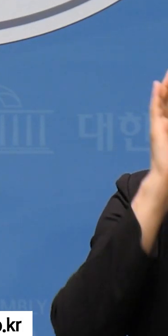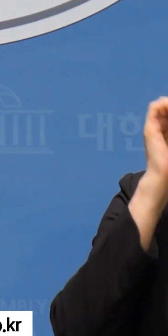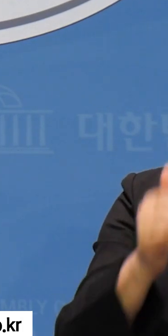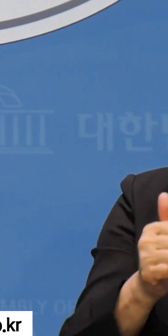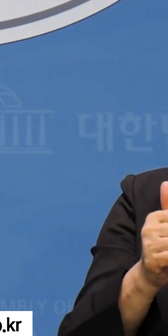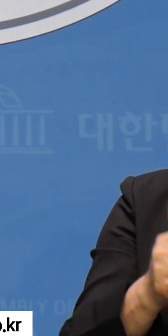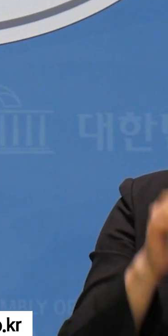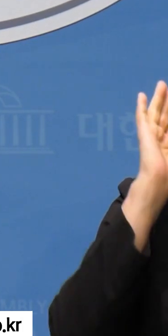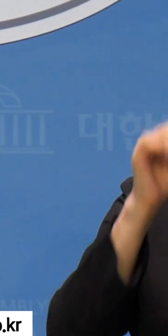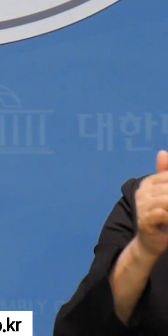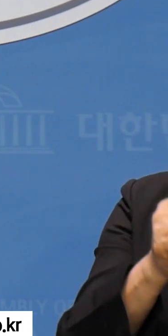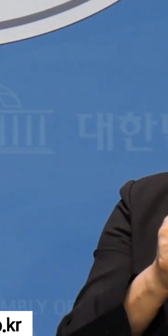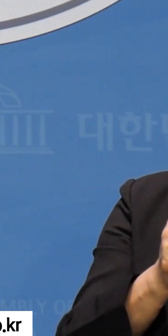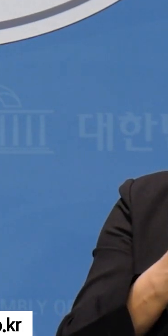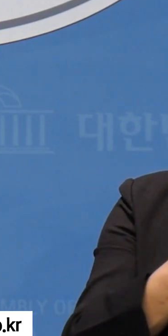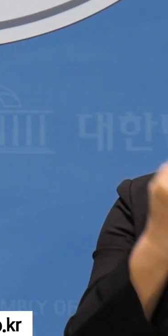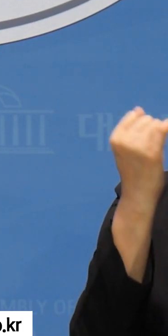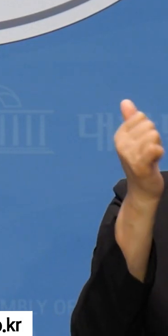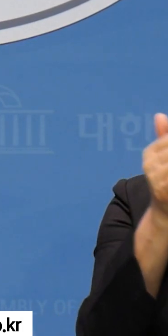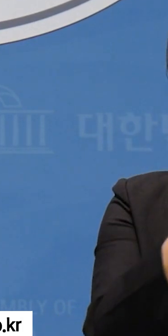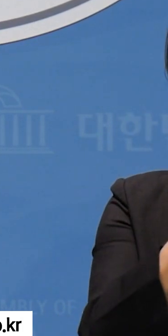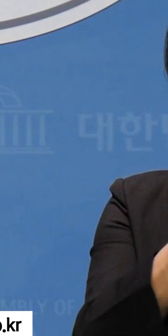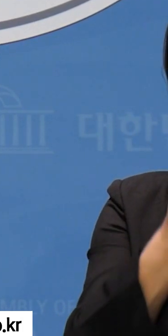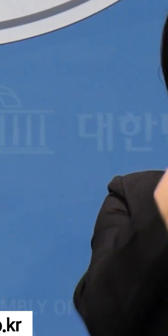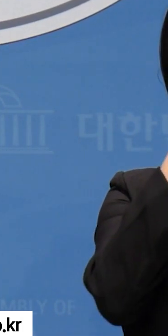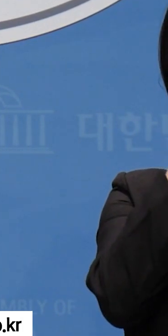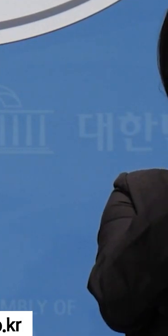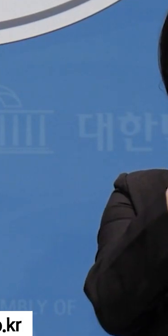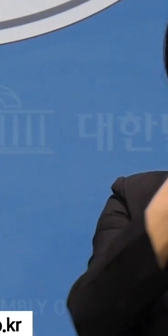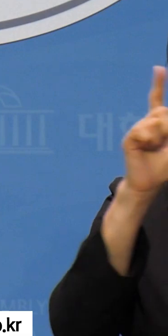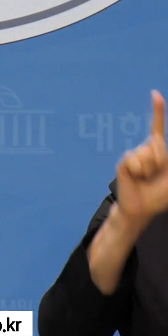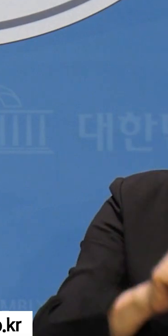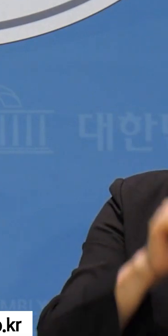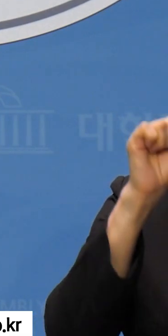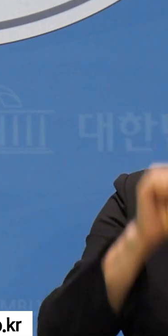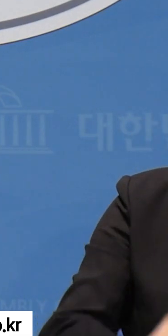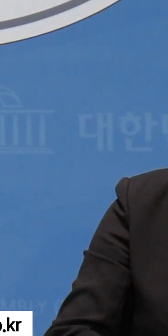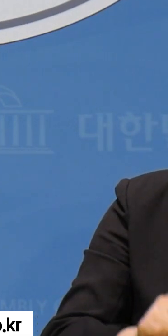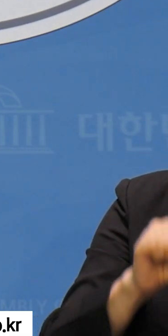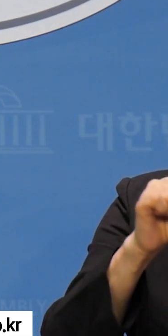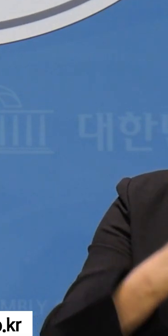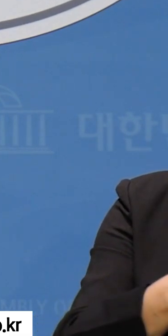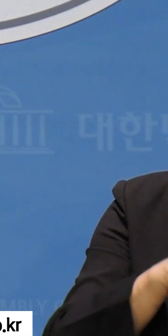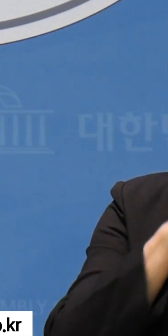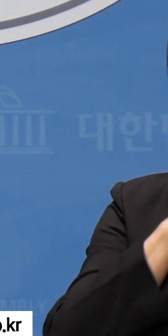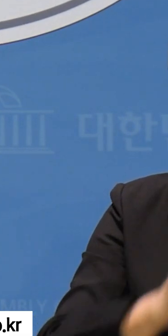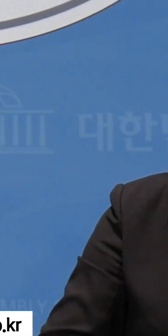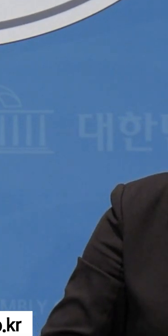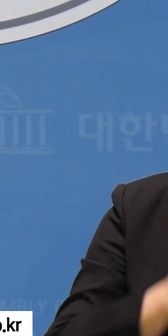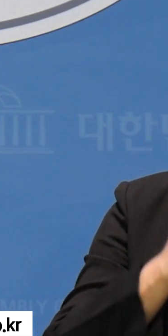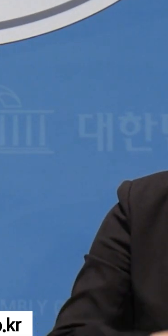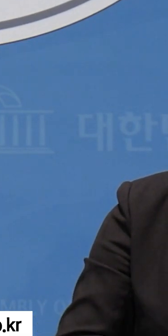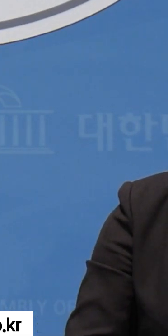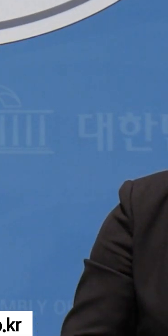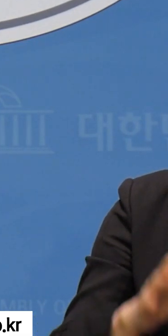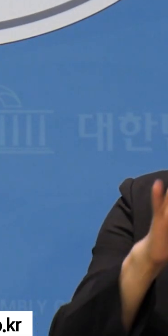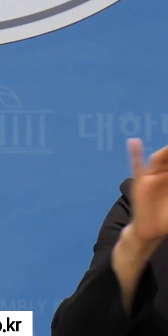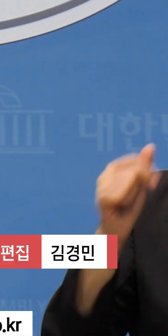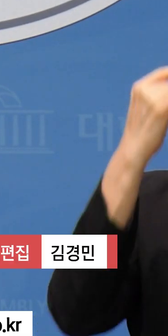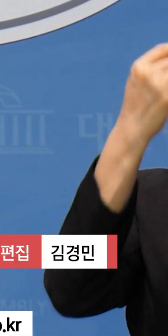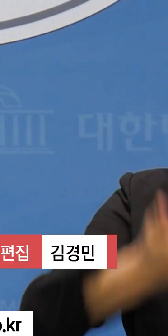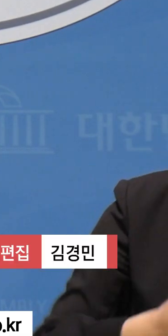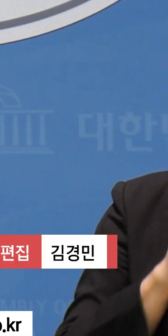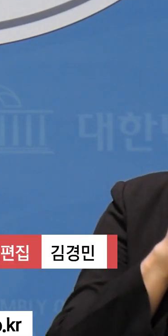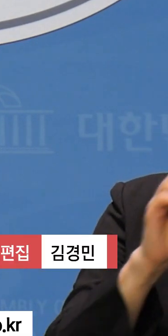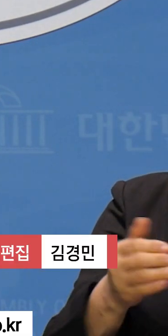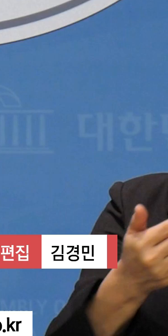대통령과 김건희 여사 부부의 뻔뻔한 행태의 가슴에서 천불이 납니다. 국민의 물음에